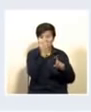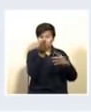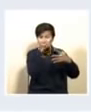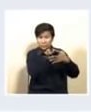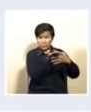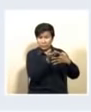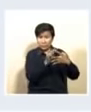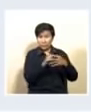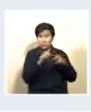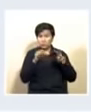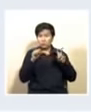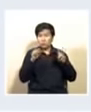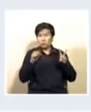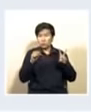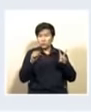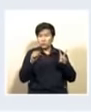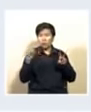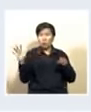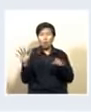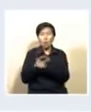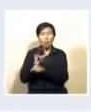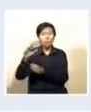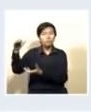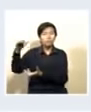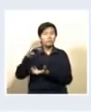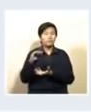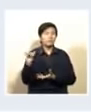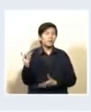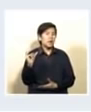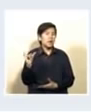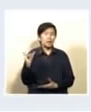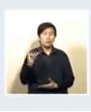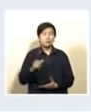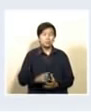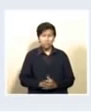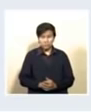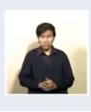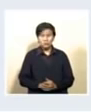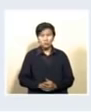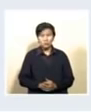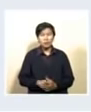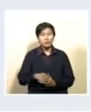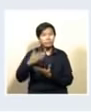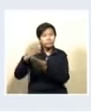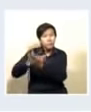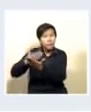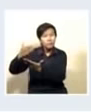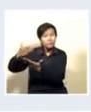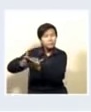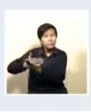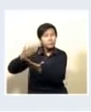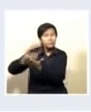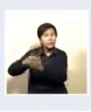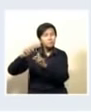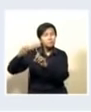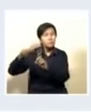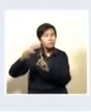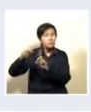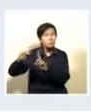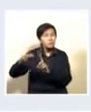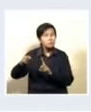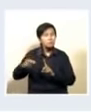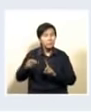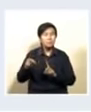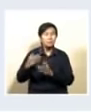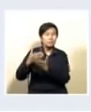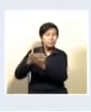ผลิตในประเทศไทยอันนี้นี่เรามีการคุยเบื้องต้นเขายินดีมอบให้แก่เราเอามาขายนะครับขายให้เ